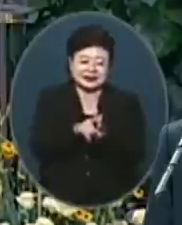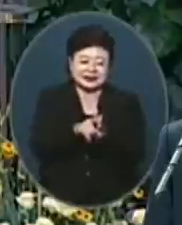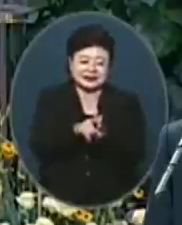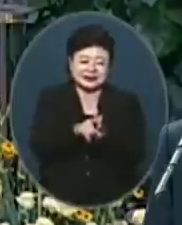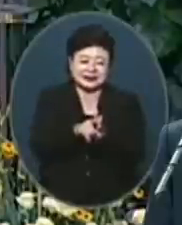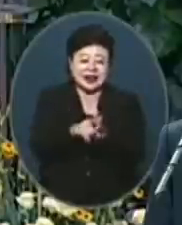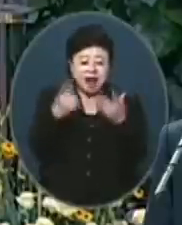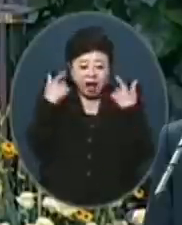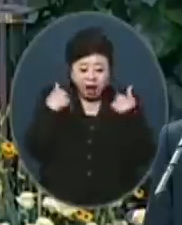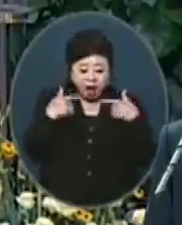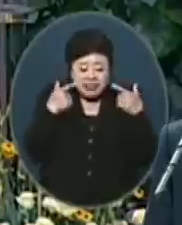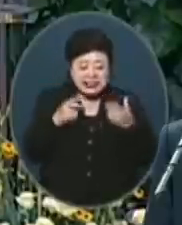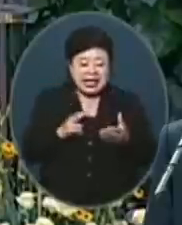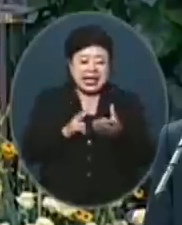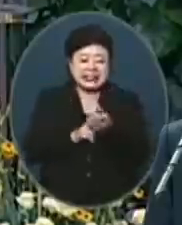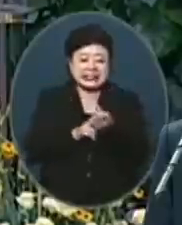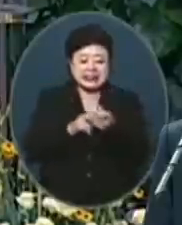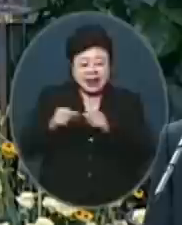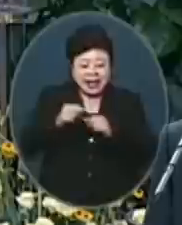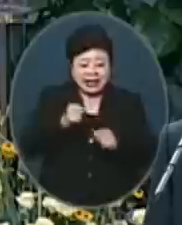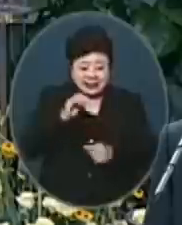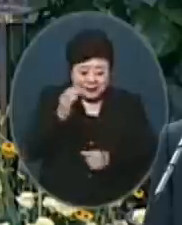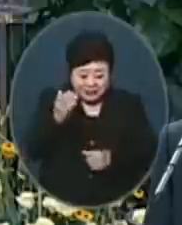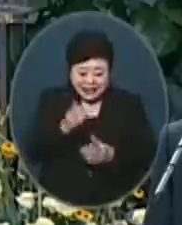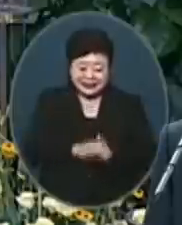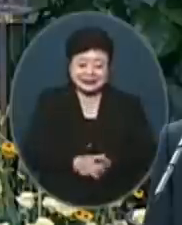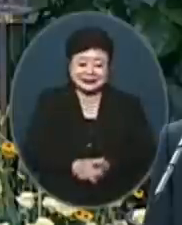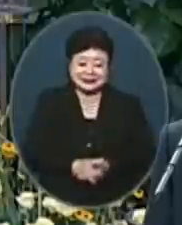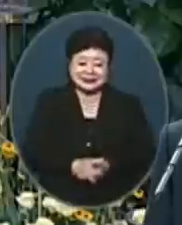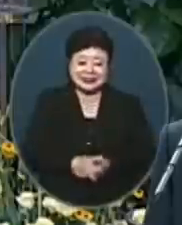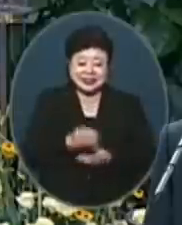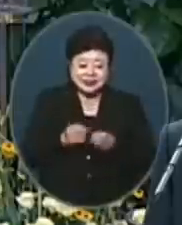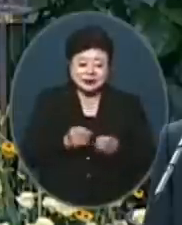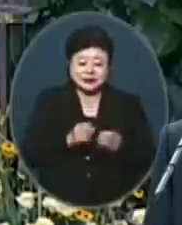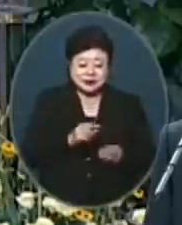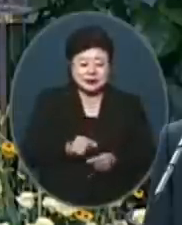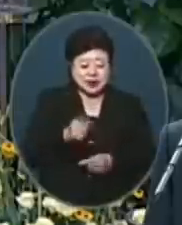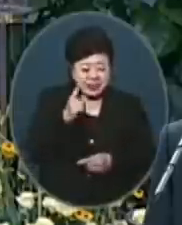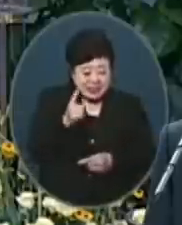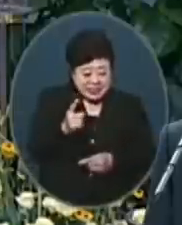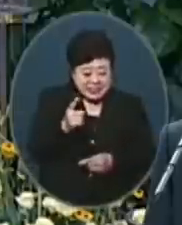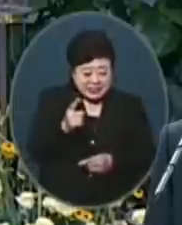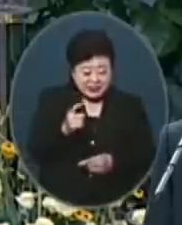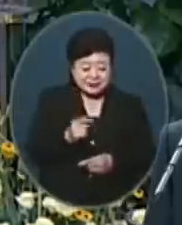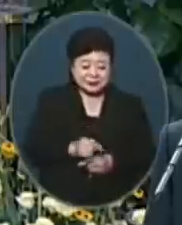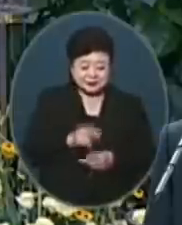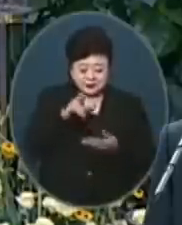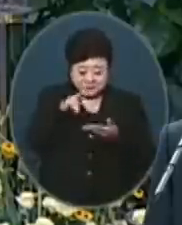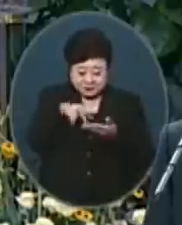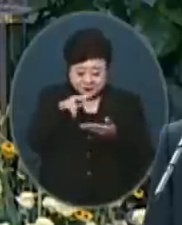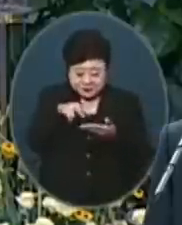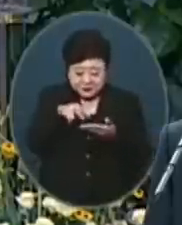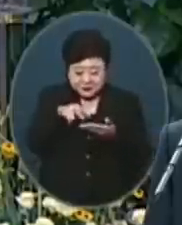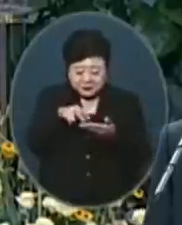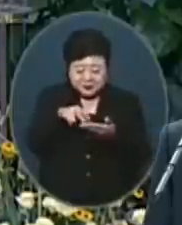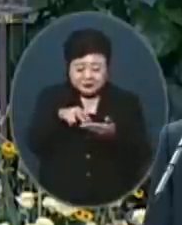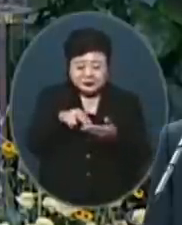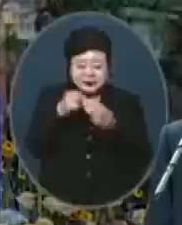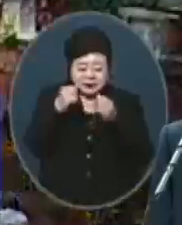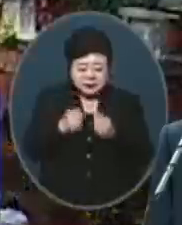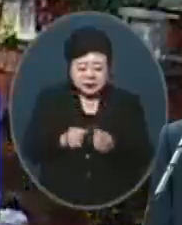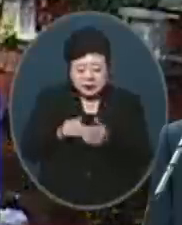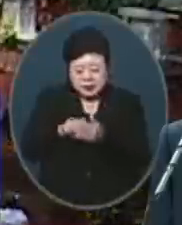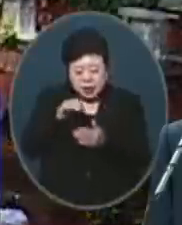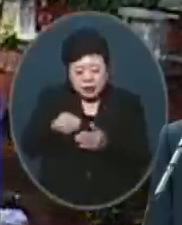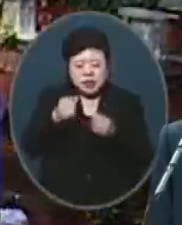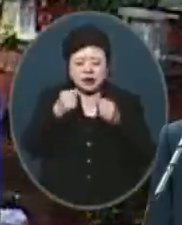언제나 기적을 기대할 수 있는 것입니다. 시편 91편 1절로 22절에 보면 지존자의 은밀한